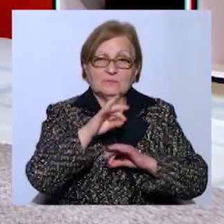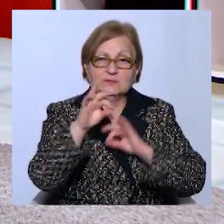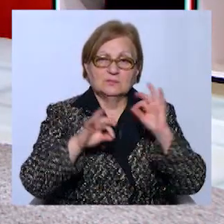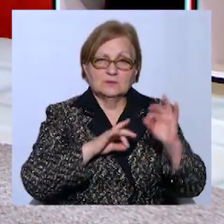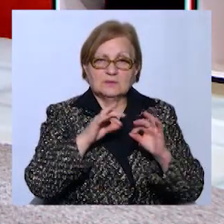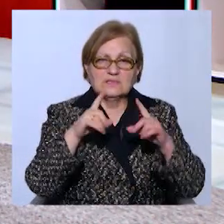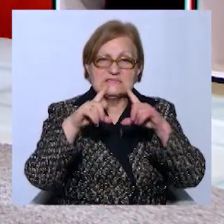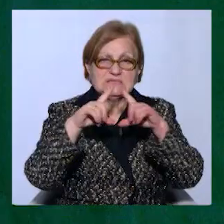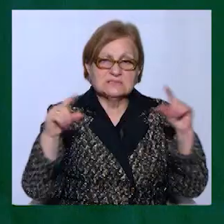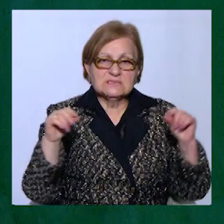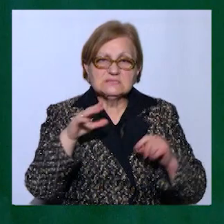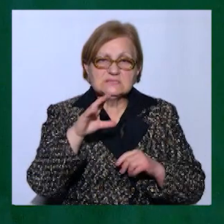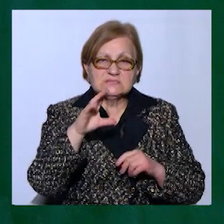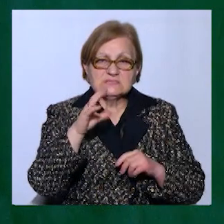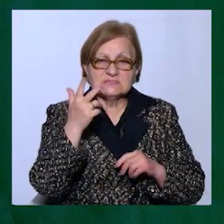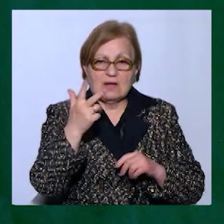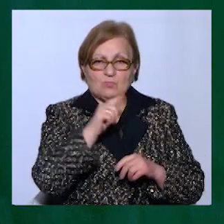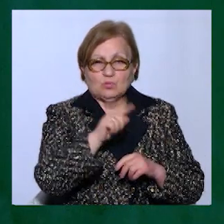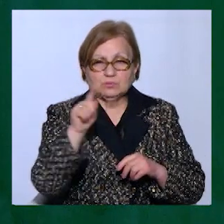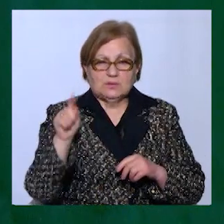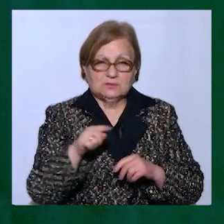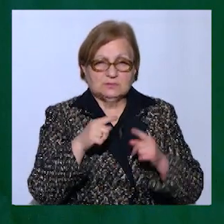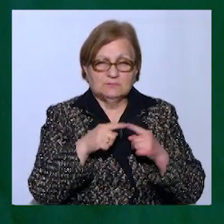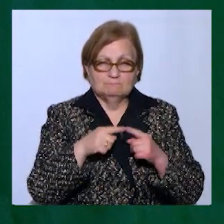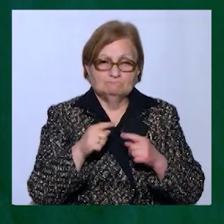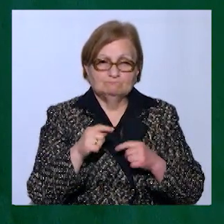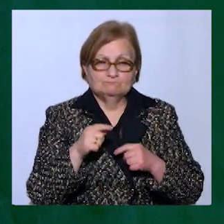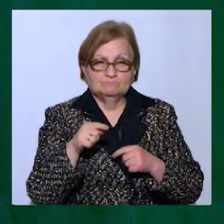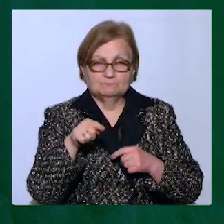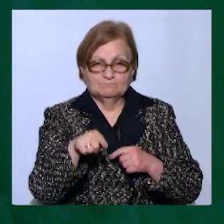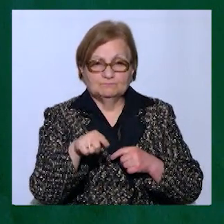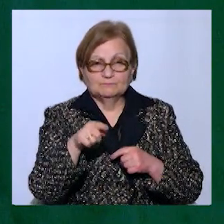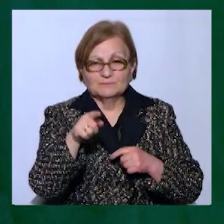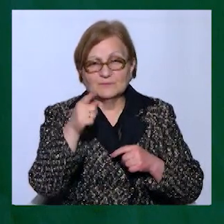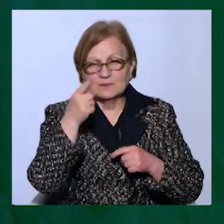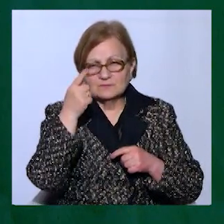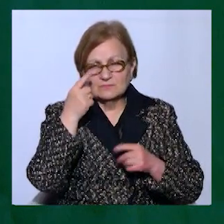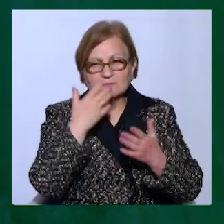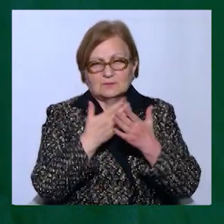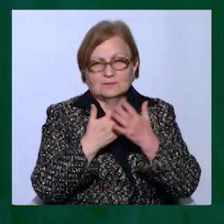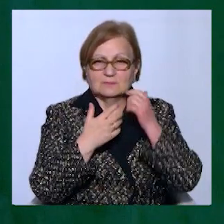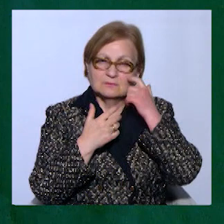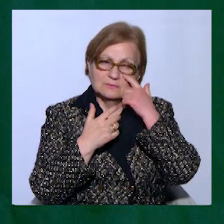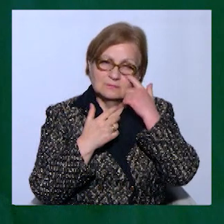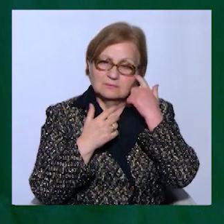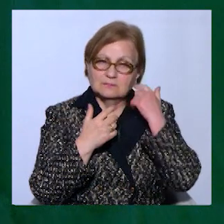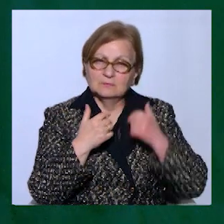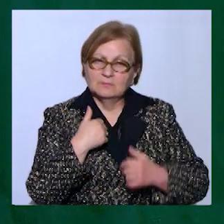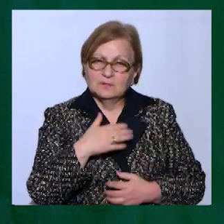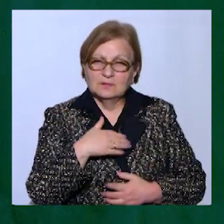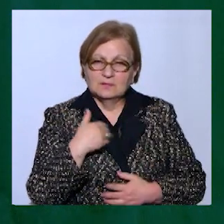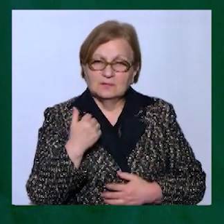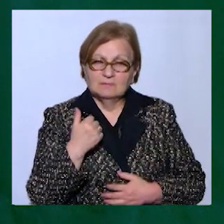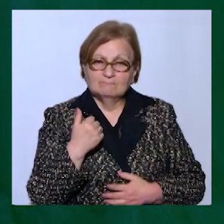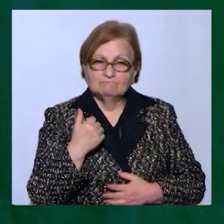ნაცნობი სამკუთხედი. და ამ გაკვეთილზე მინდა რომ წარმოდგენა შეგექმნათ. ასე არ მინდა გამოვიდეს, რომ